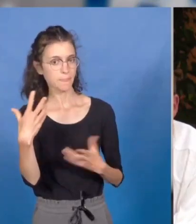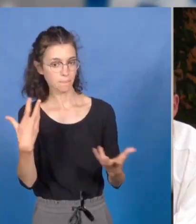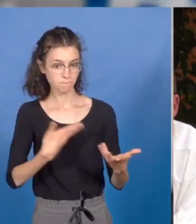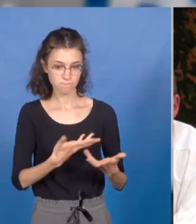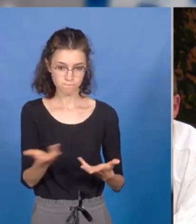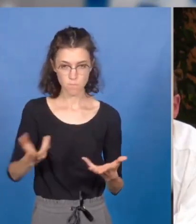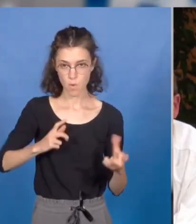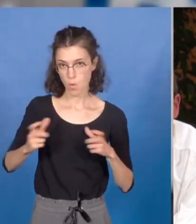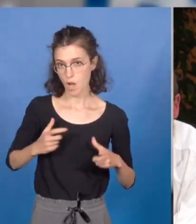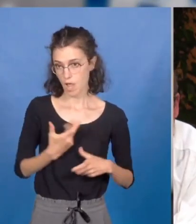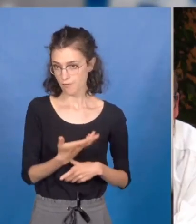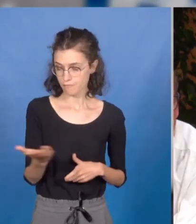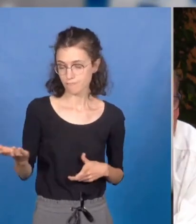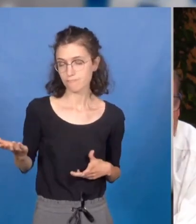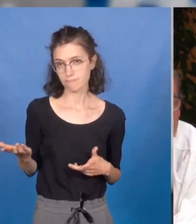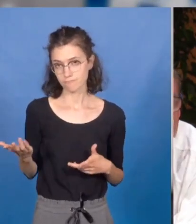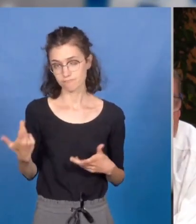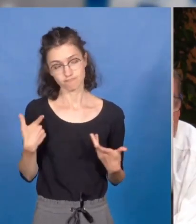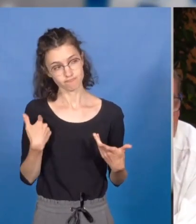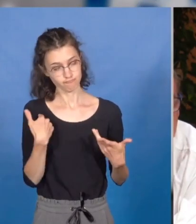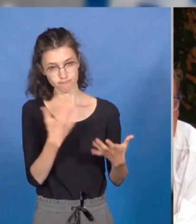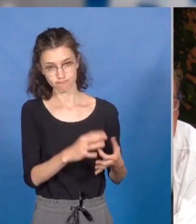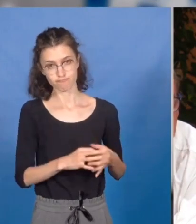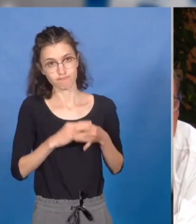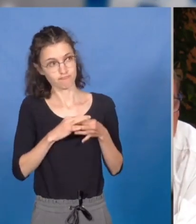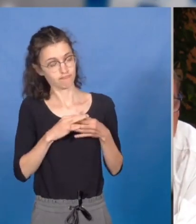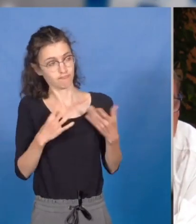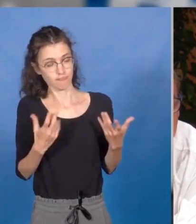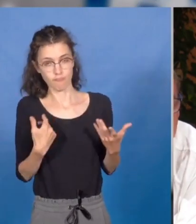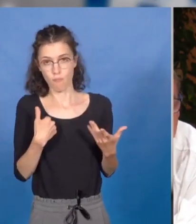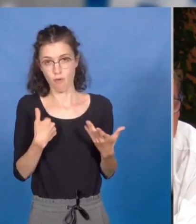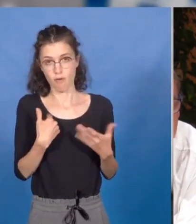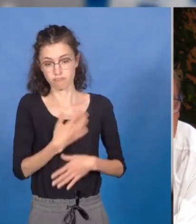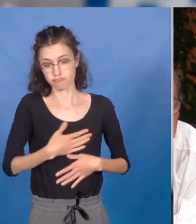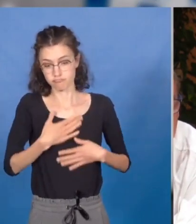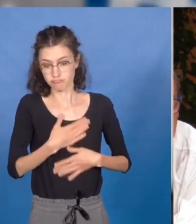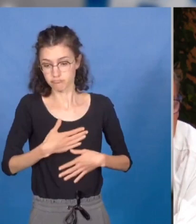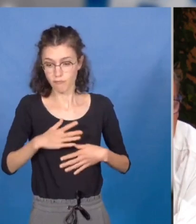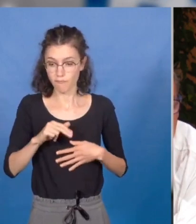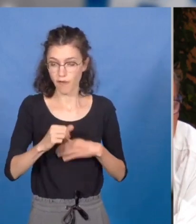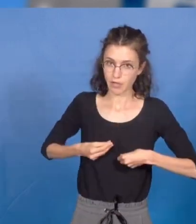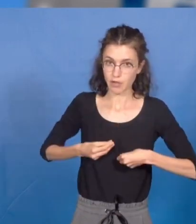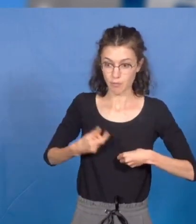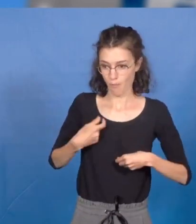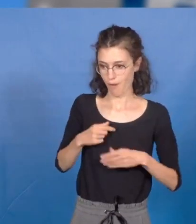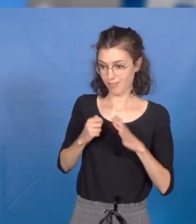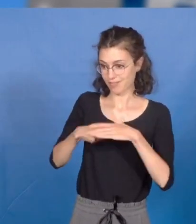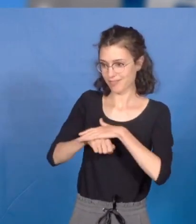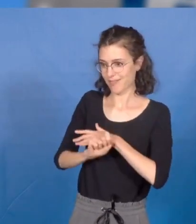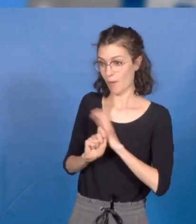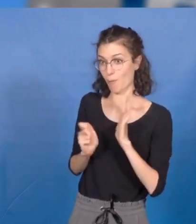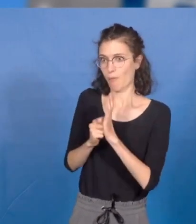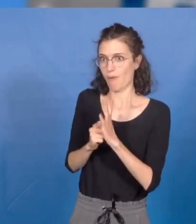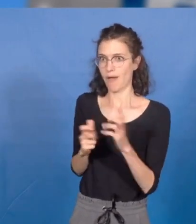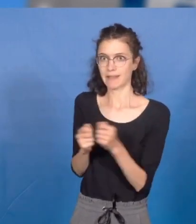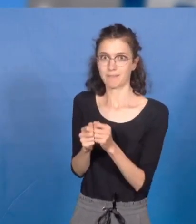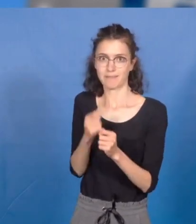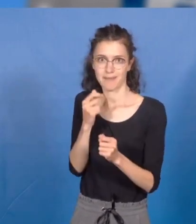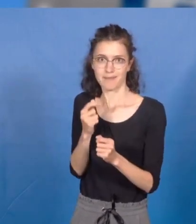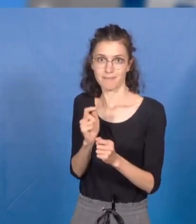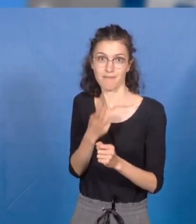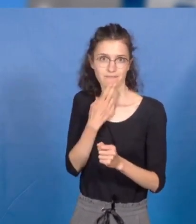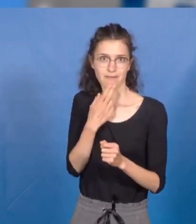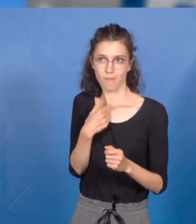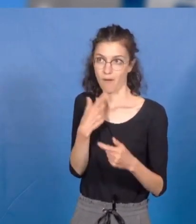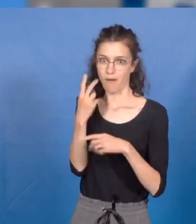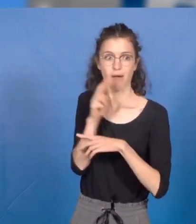Comme beaucoup de Nantaises et de Nantais, je suis ravie d'accueillir des événements sportifs paritaires et populaires sur le territoire. Néanmoins, ne détournons pas le regard.